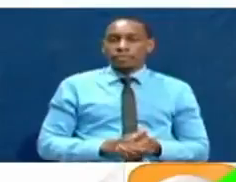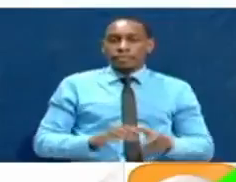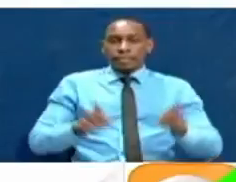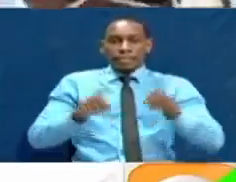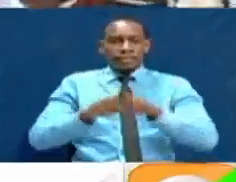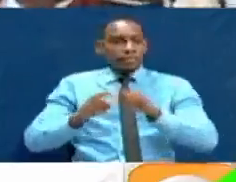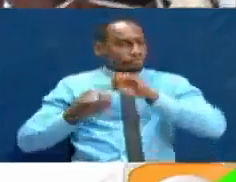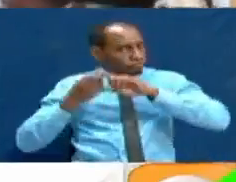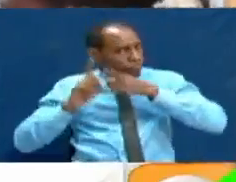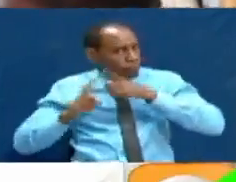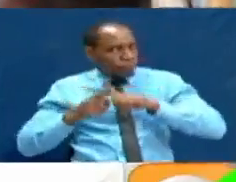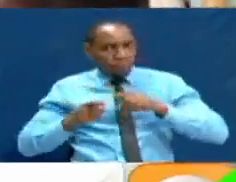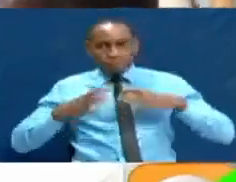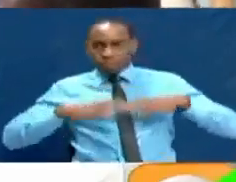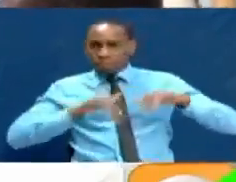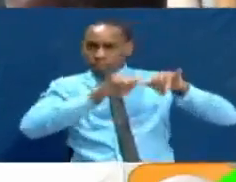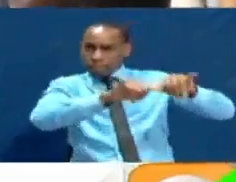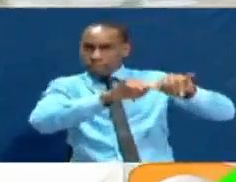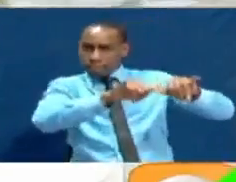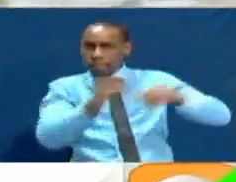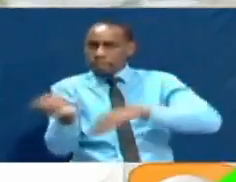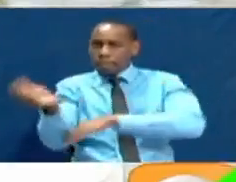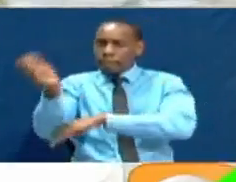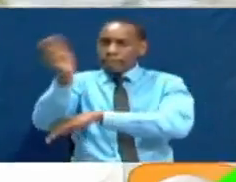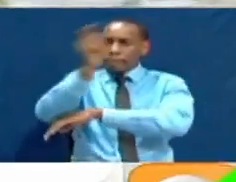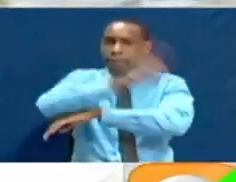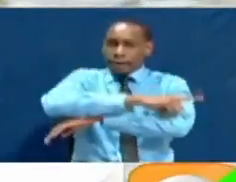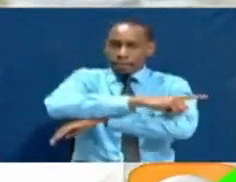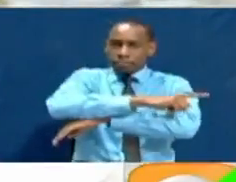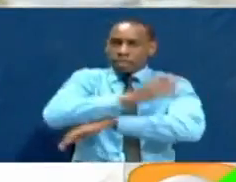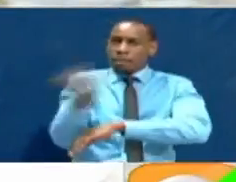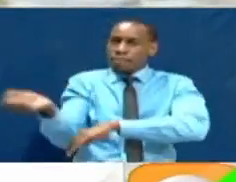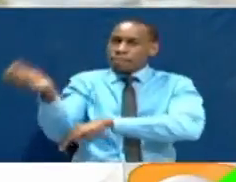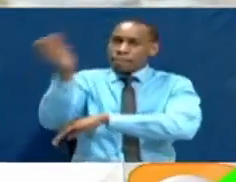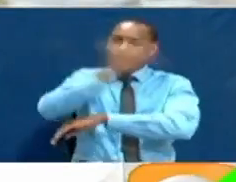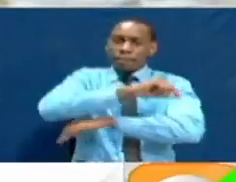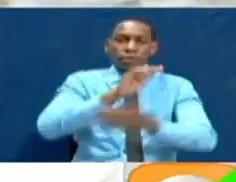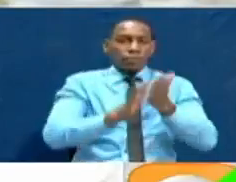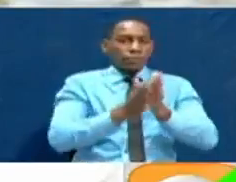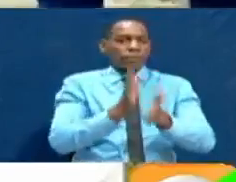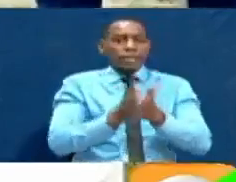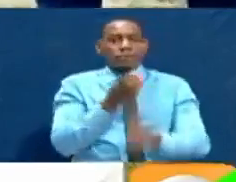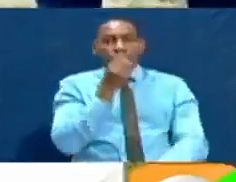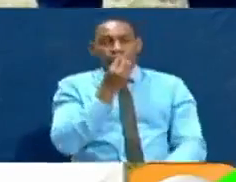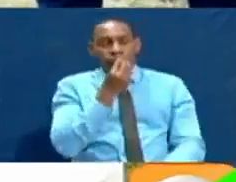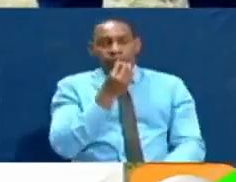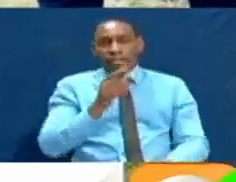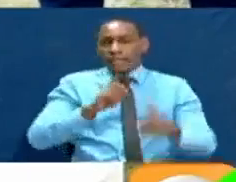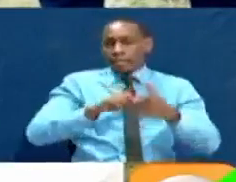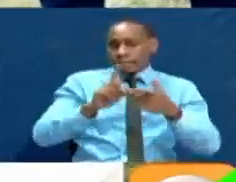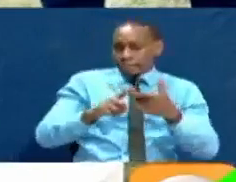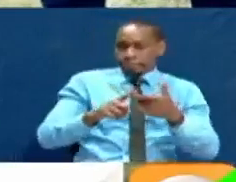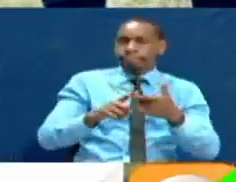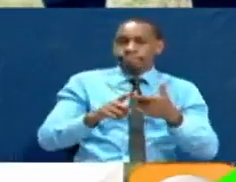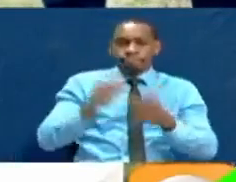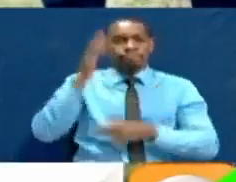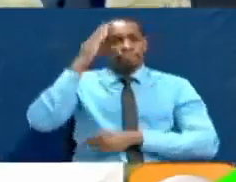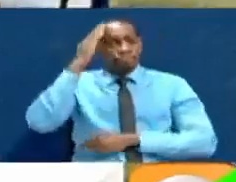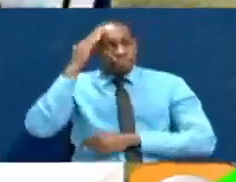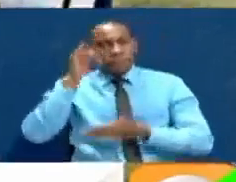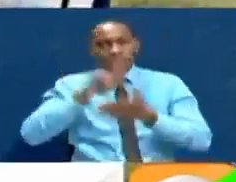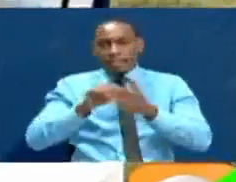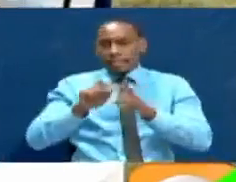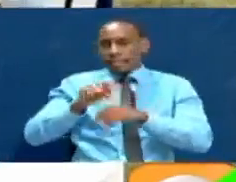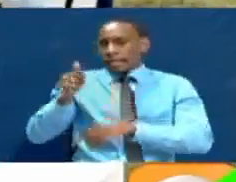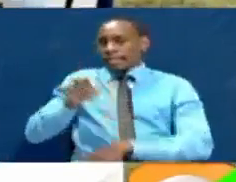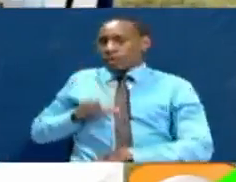Pia nikafikiria, watu wanakaa hapa throughout the day, siku mzima, bila chakula. Alafu nikajua, pia